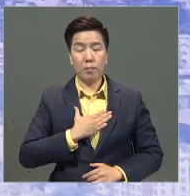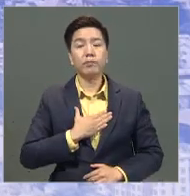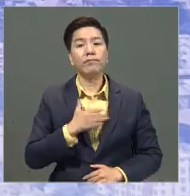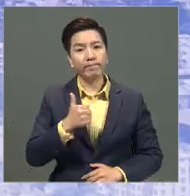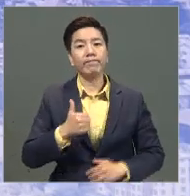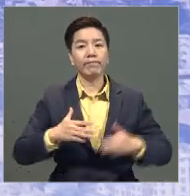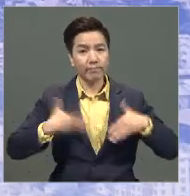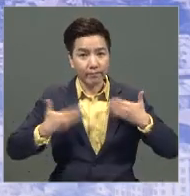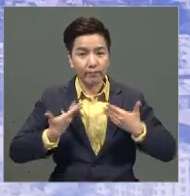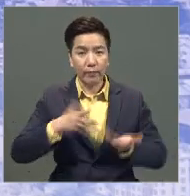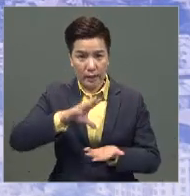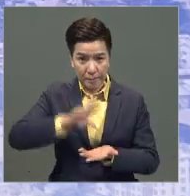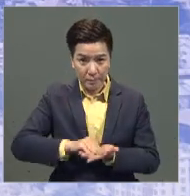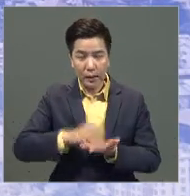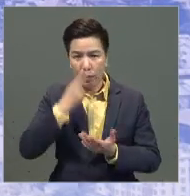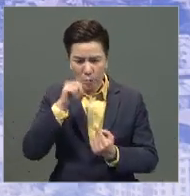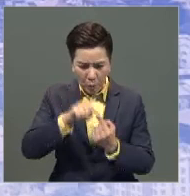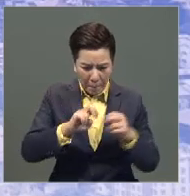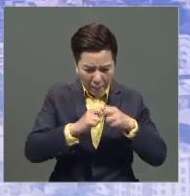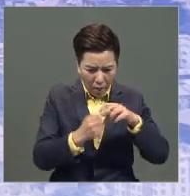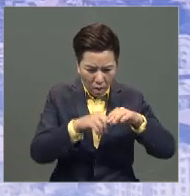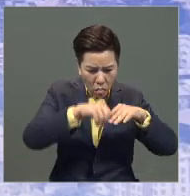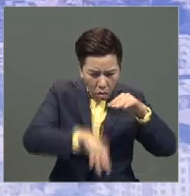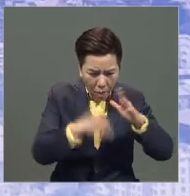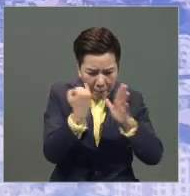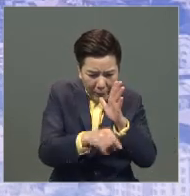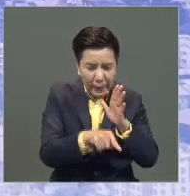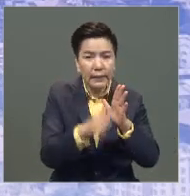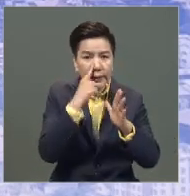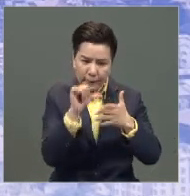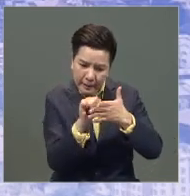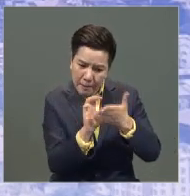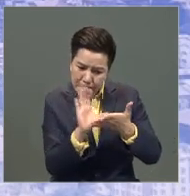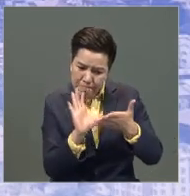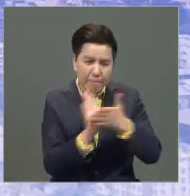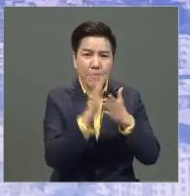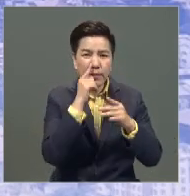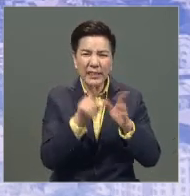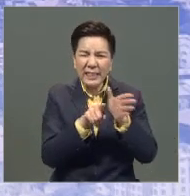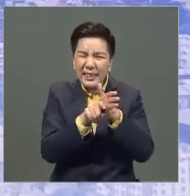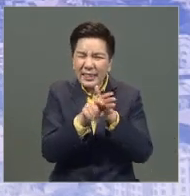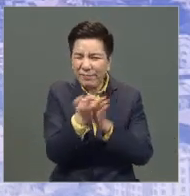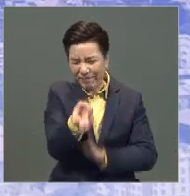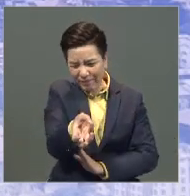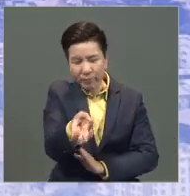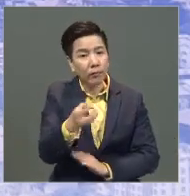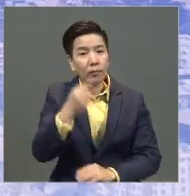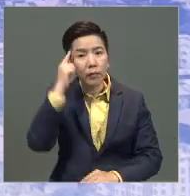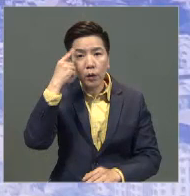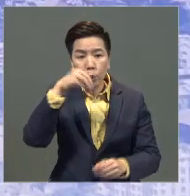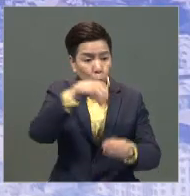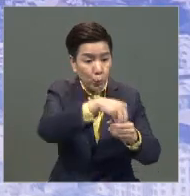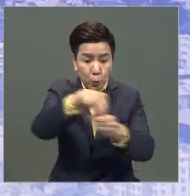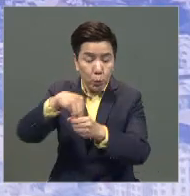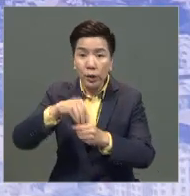ที่เราจะได้ช่วยกันพัฒนาปิดจุดอ่อนปิดรูรั่วนี้ให้ได้ดีที่สุดตัวเชื้อโรคเล็กมากๆครับเราไม่รู้ว่าไปอยู่ที่